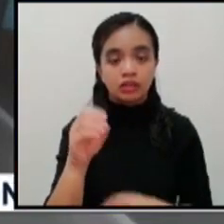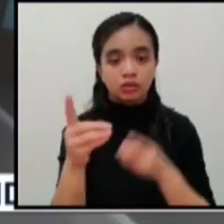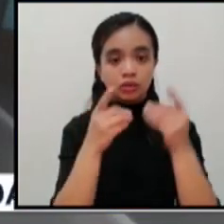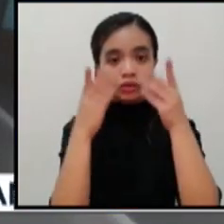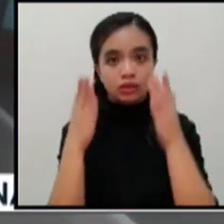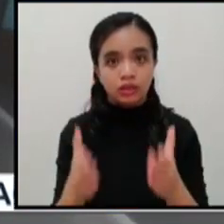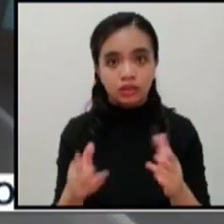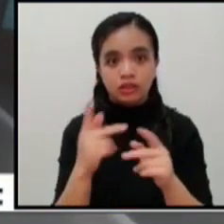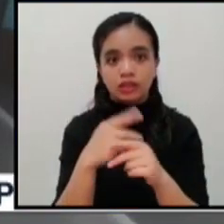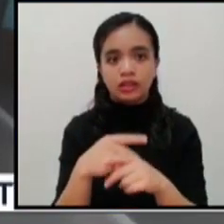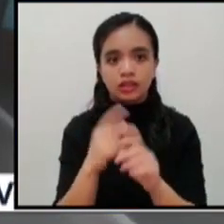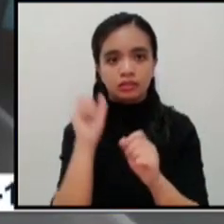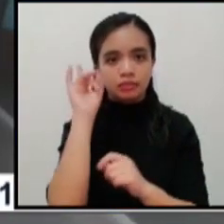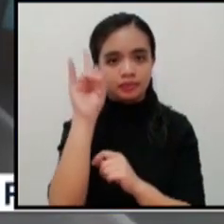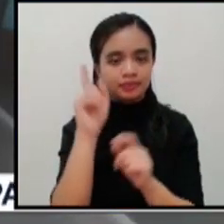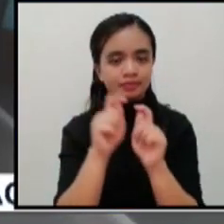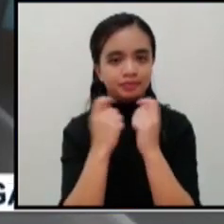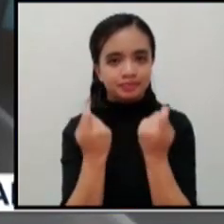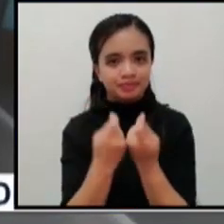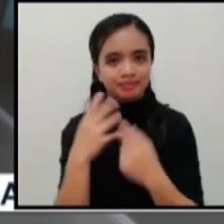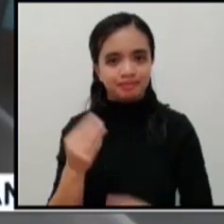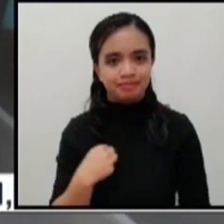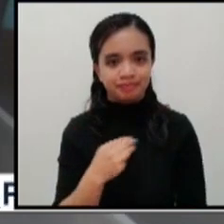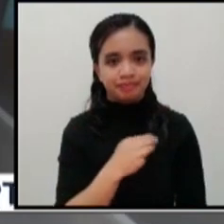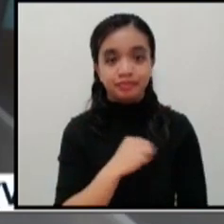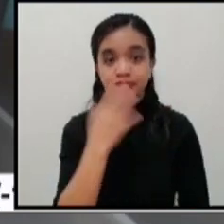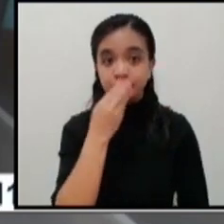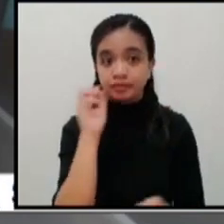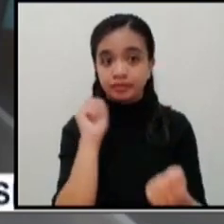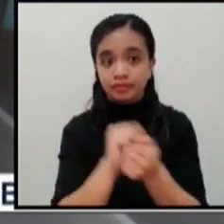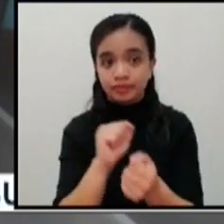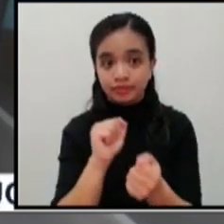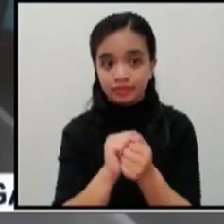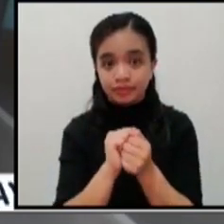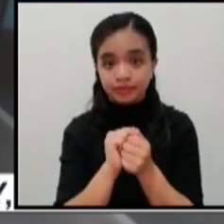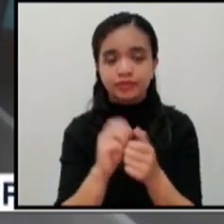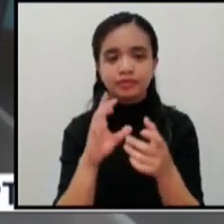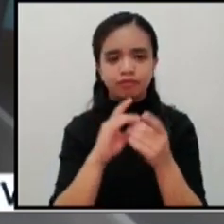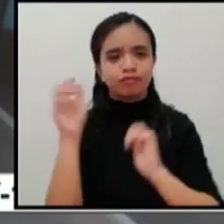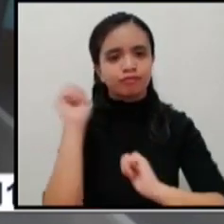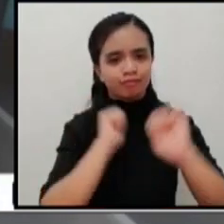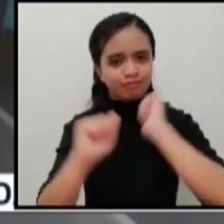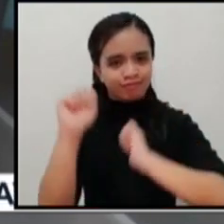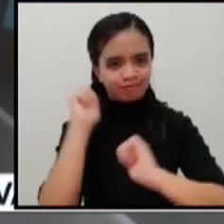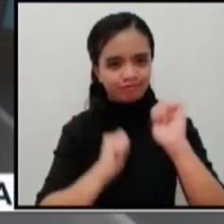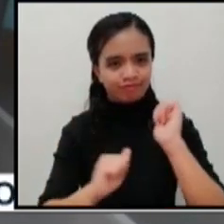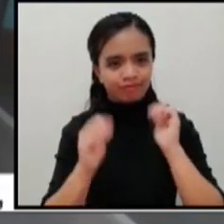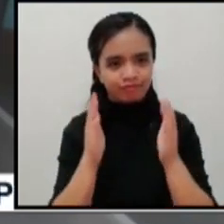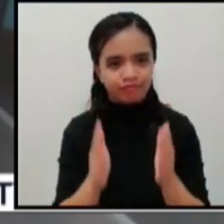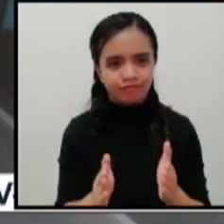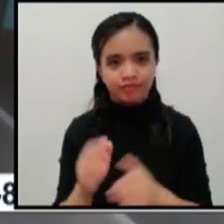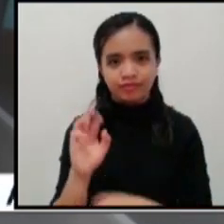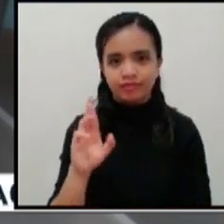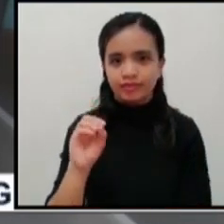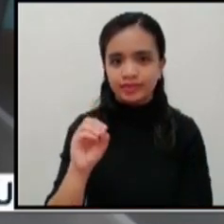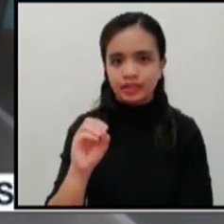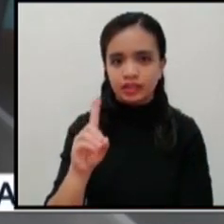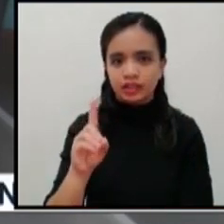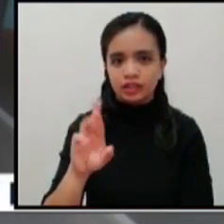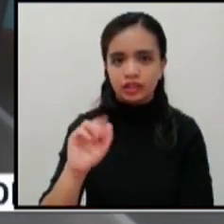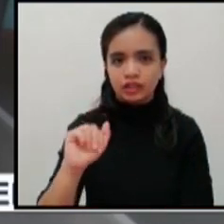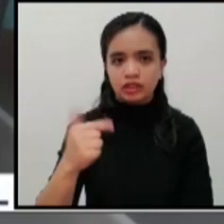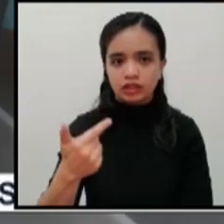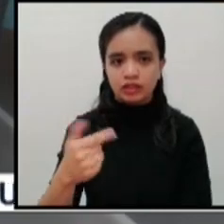member. Ayan, kasama rin nila, of course, ang mga actors na sina Ron Veric Payumo, Nina